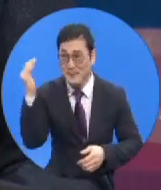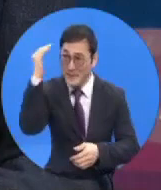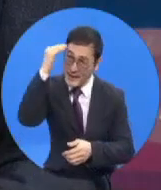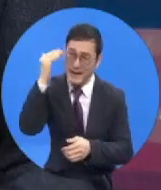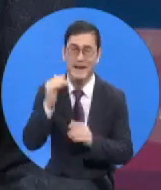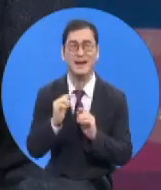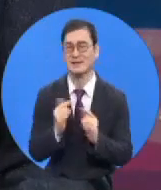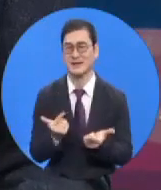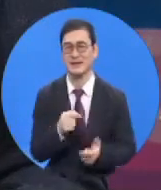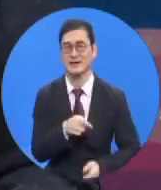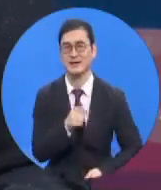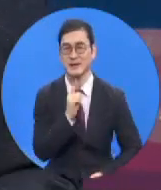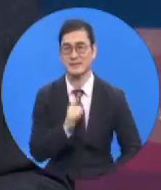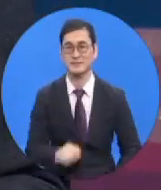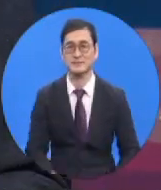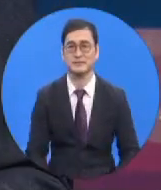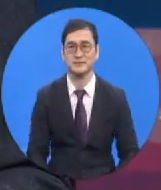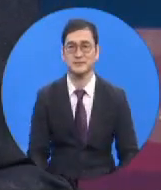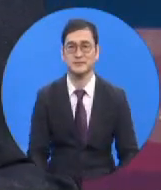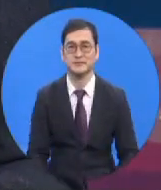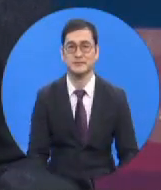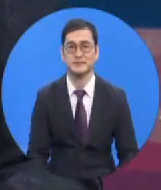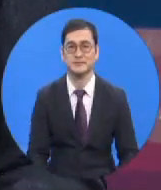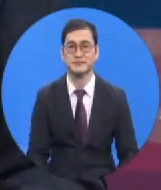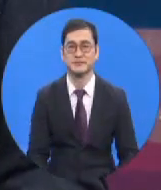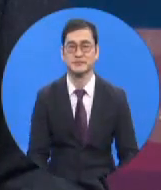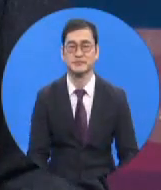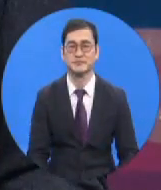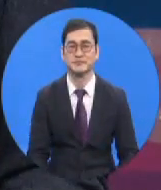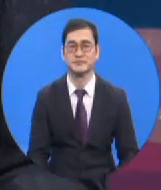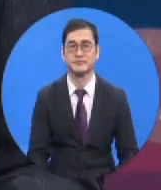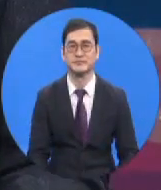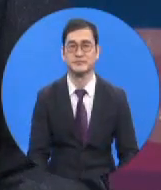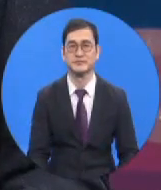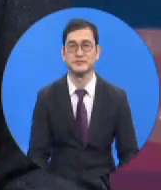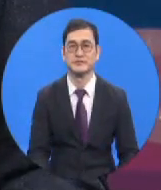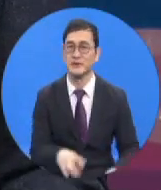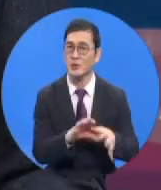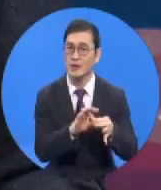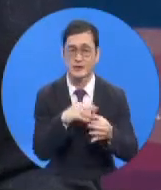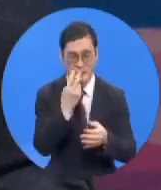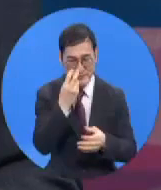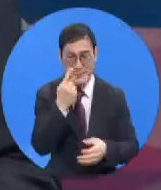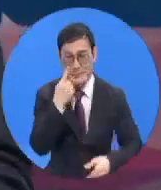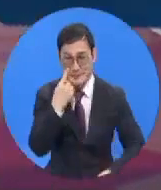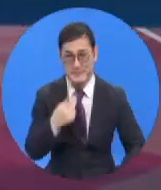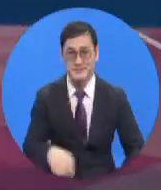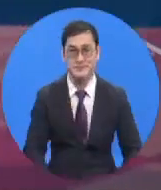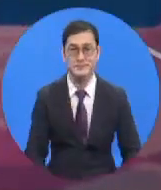이 판결이 앞으로 K-방역에 어떤 영향을 미칠지 잠시 뒤 살펴보겠습니다.